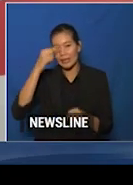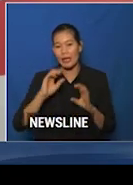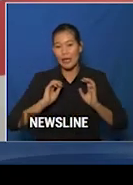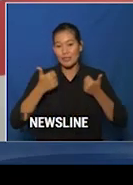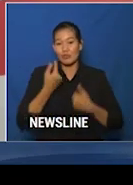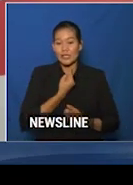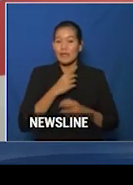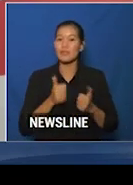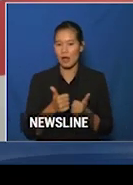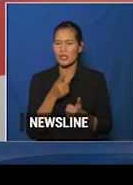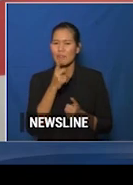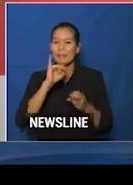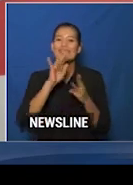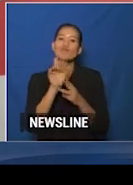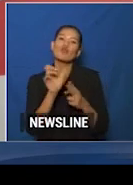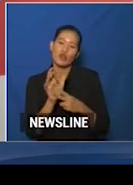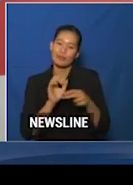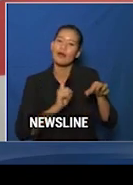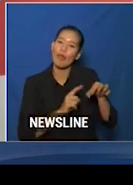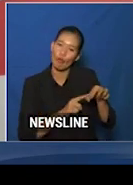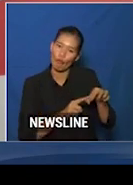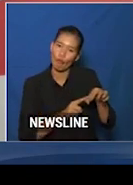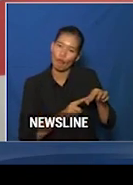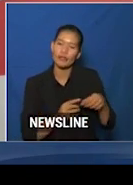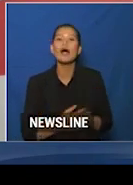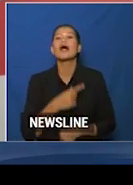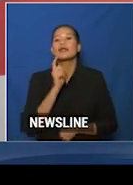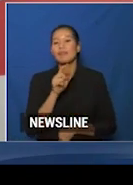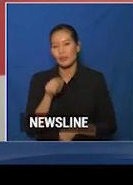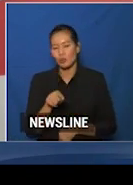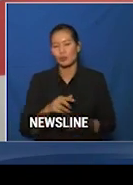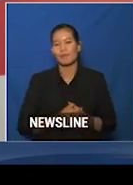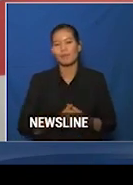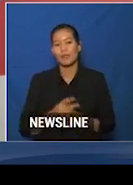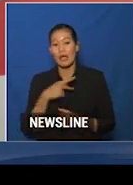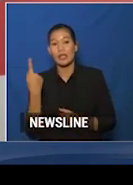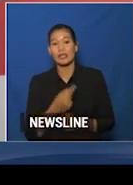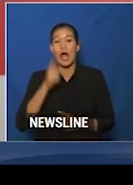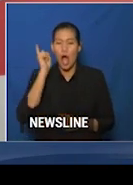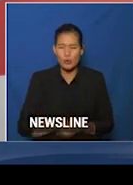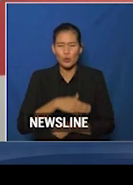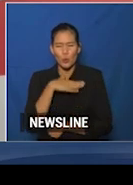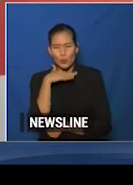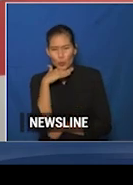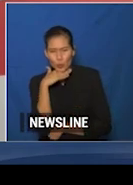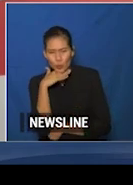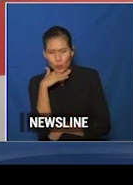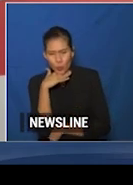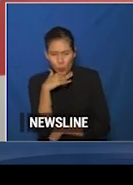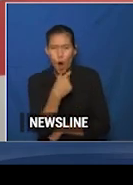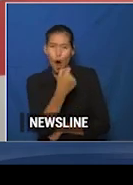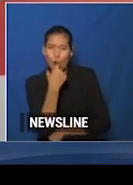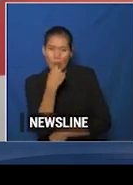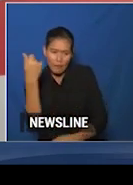pada imunitas Oleh karena itu maka saat ini kita tidak harus menunggu adanya obat